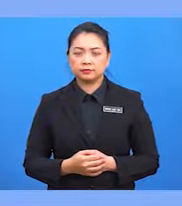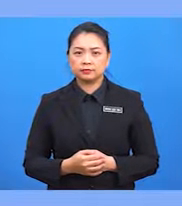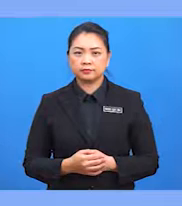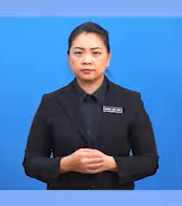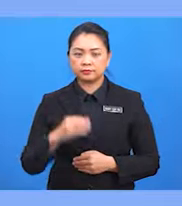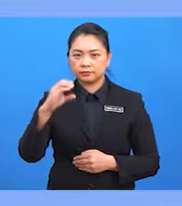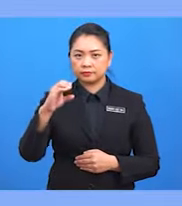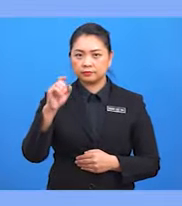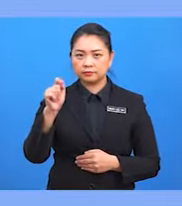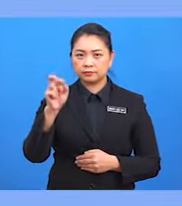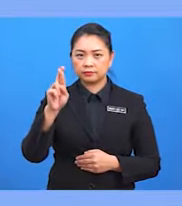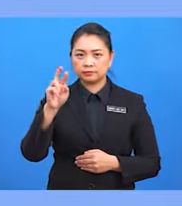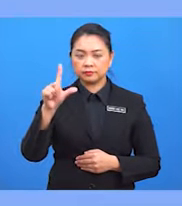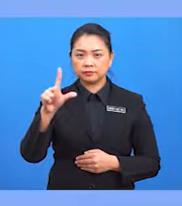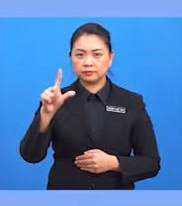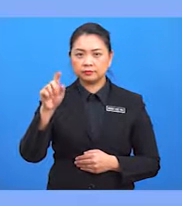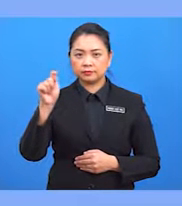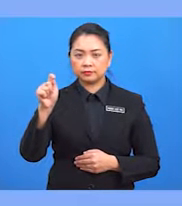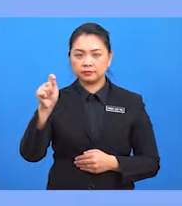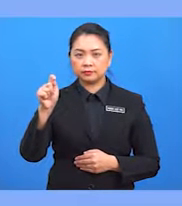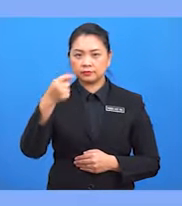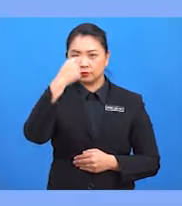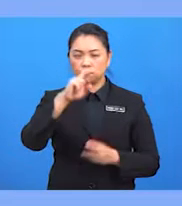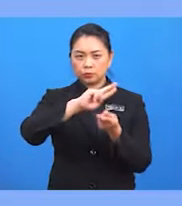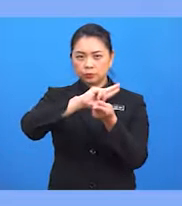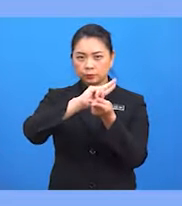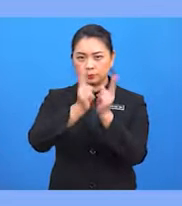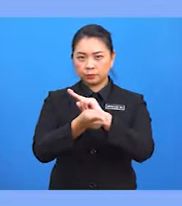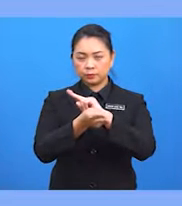Ctrl transform untuk mengubah suai oval tersebut.